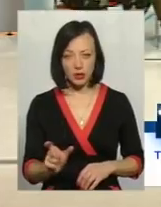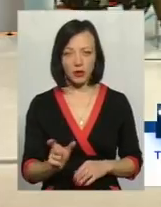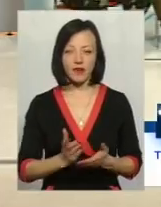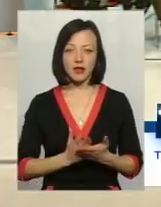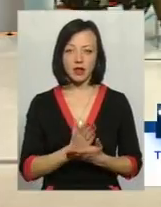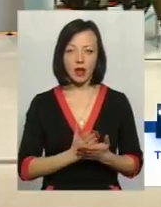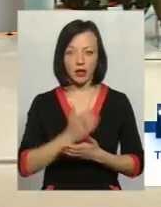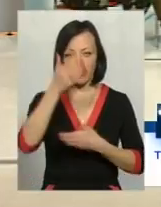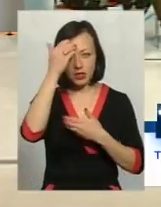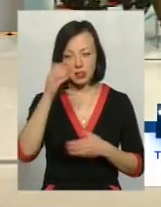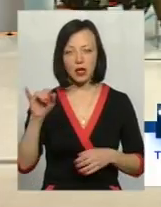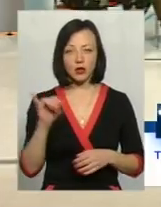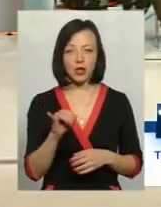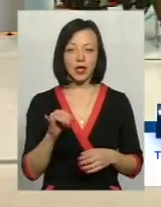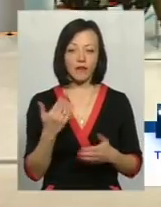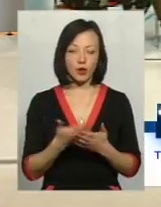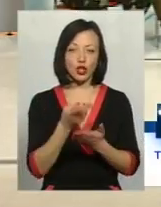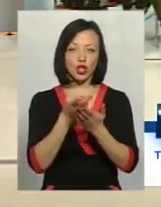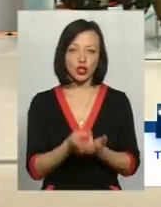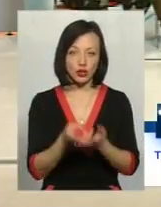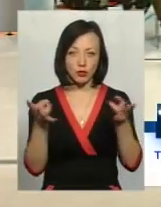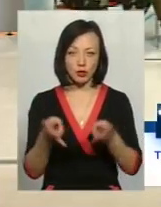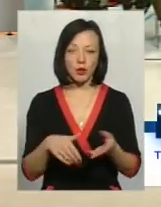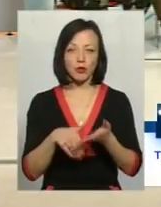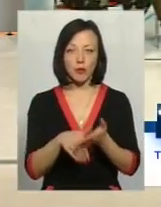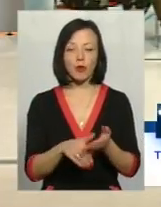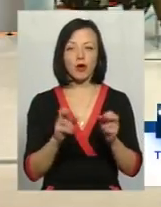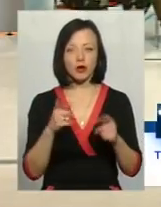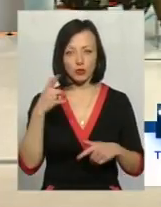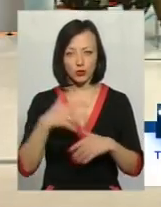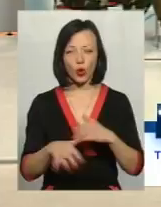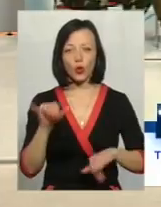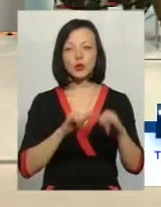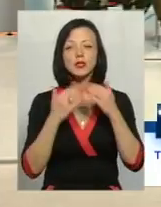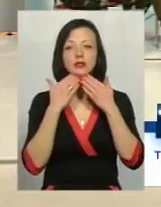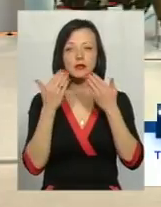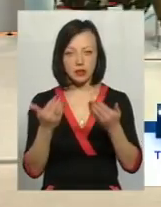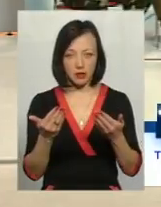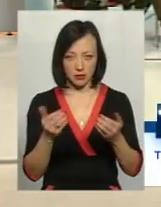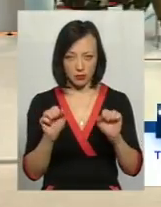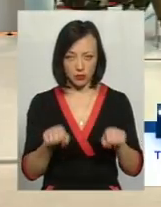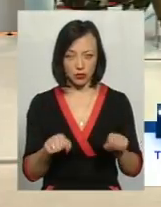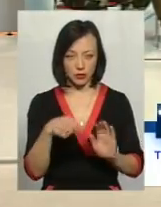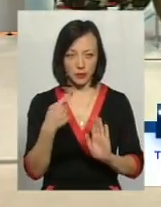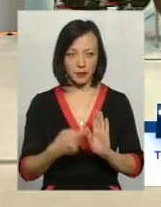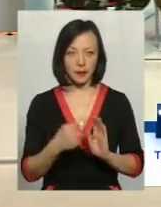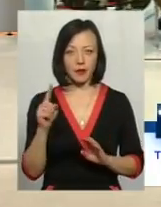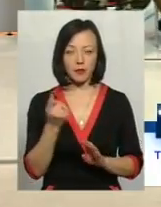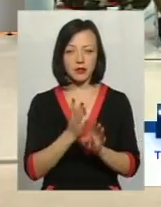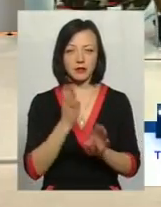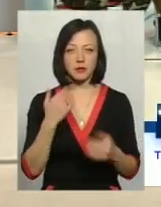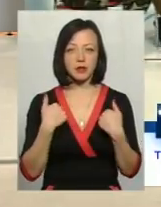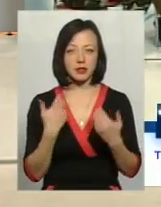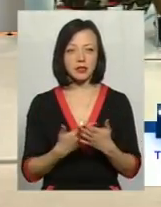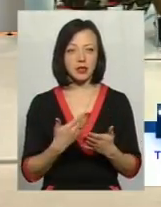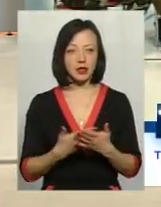ветеран Афганістану, так, і от лежачий, їм потрібна допомога, наскільки я зрозуміла, куди можна звернутися? Перш за все, мені здається,